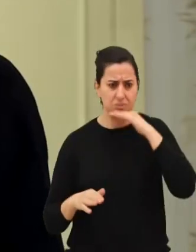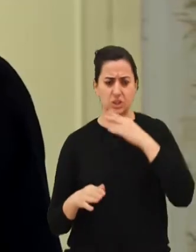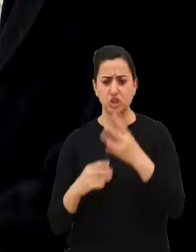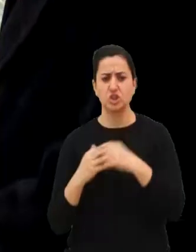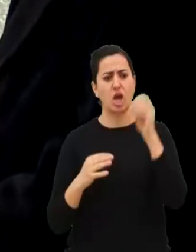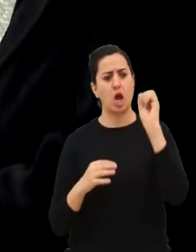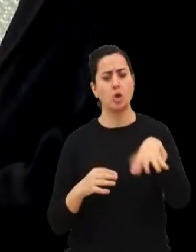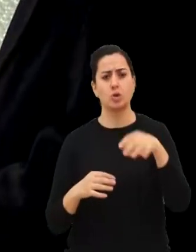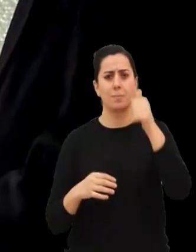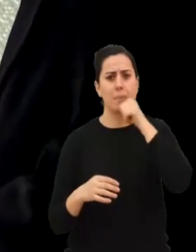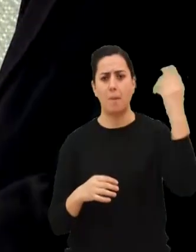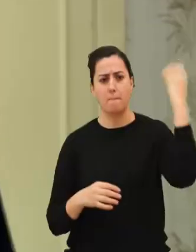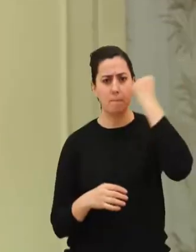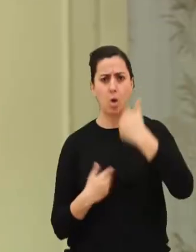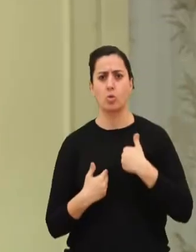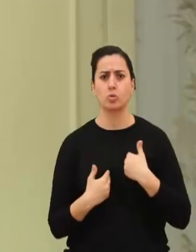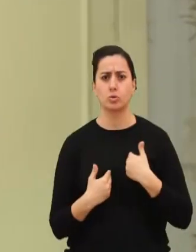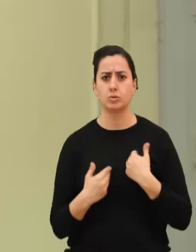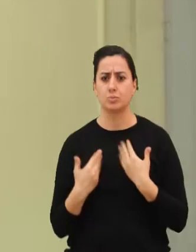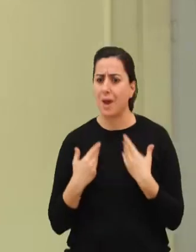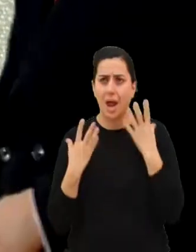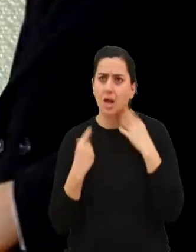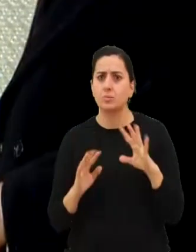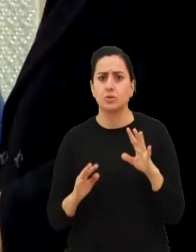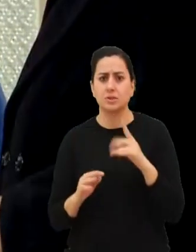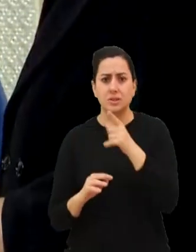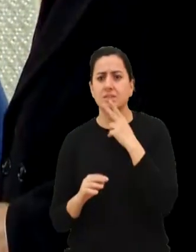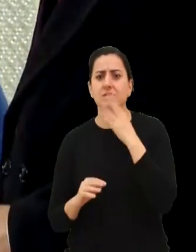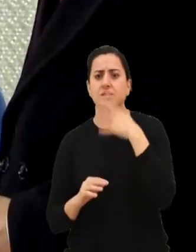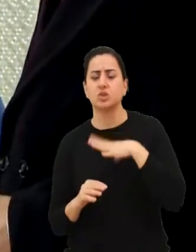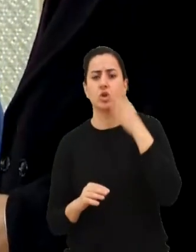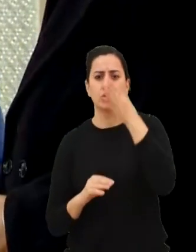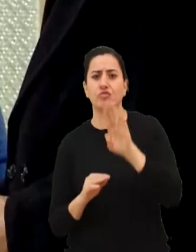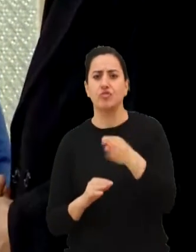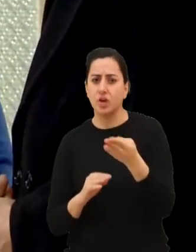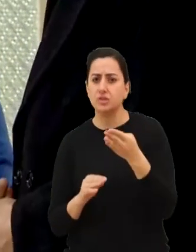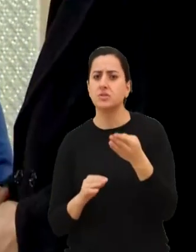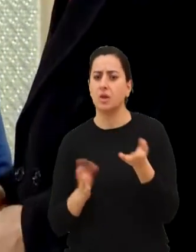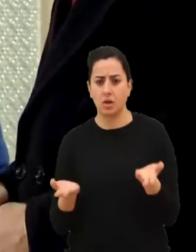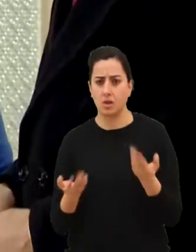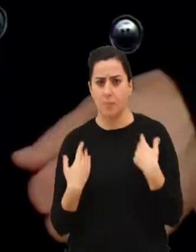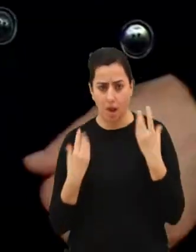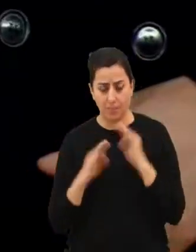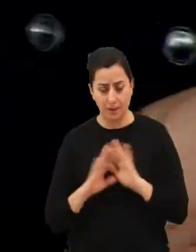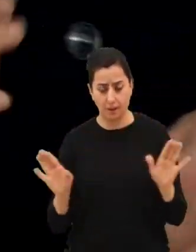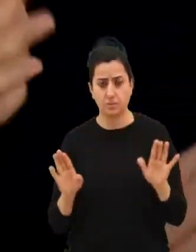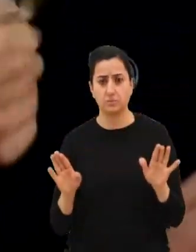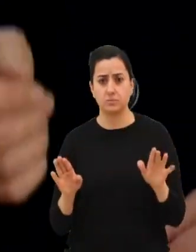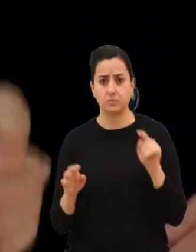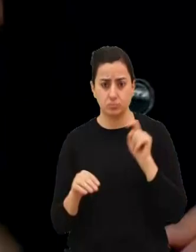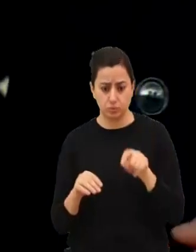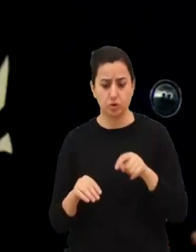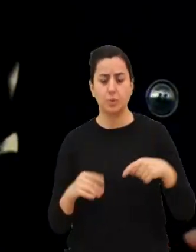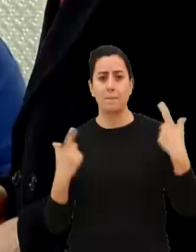nişan atıyorsun, babam bana kızıyor. Hayır ben anlamıyorum ki, sen kız istemeye giderken de vazgeçip döndüydün. Ha yeter, artık yeter. Bu